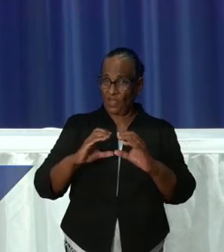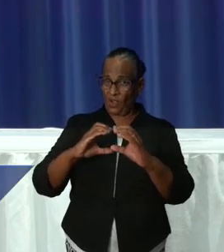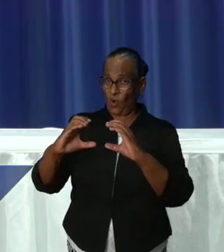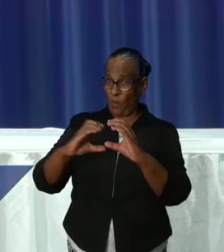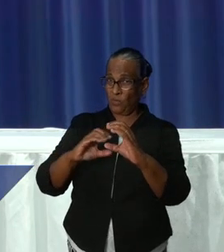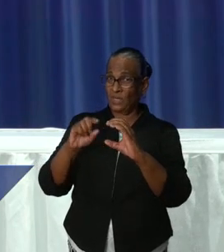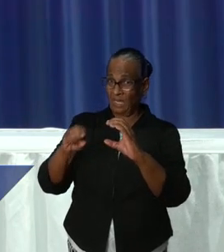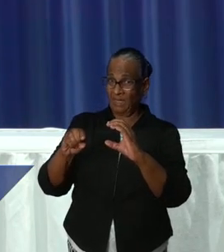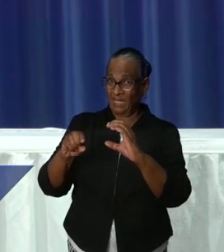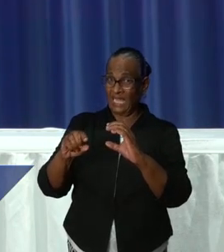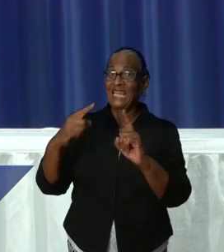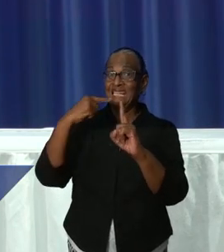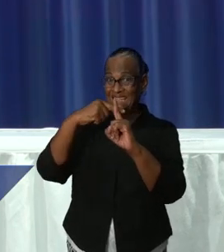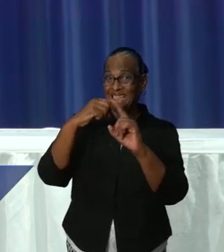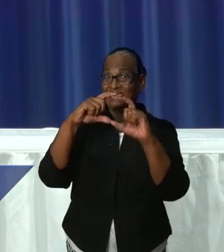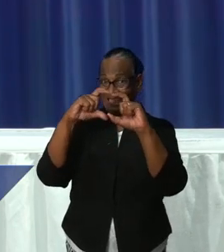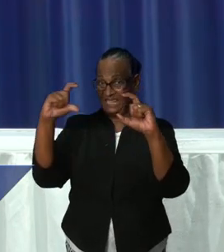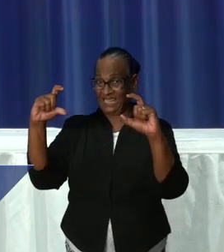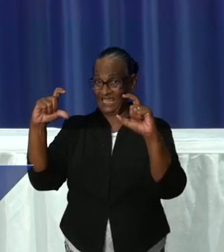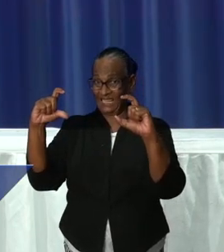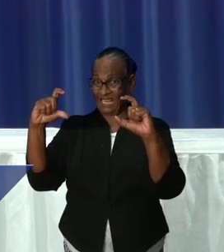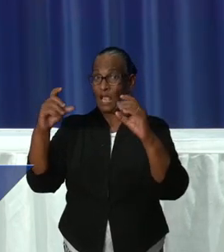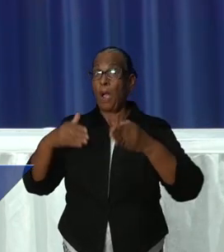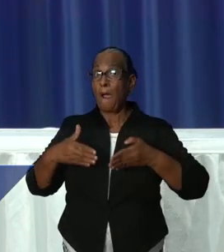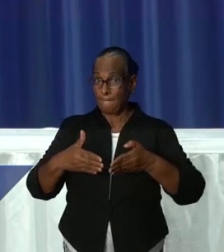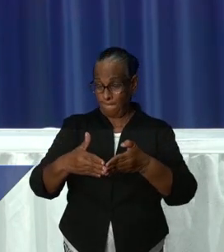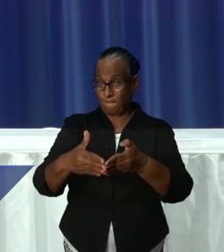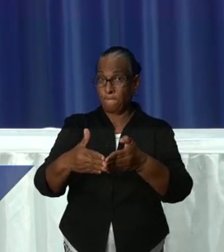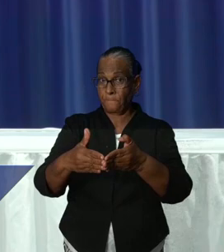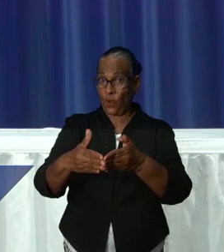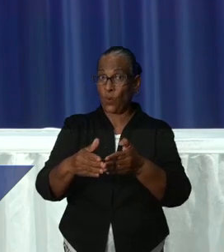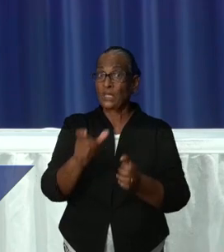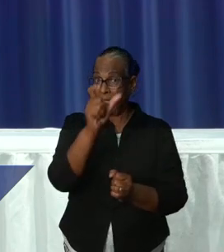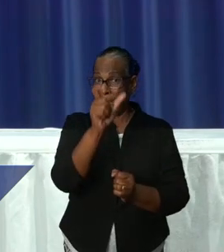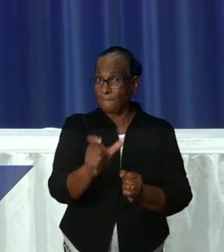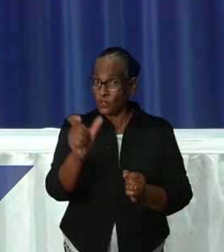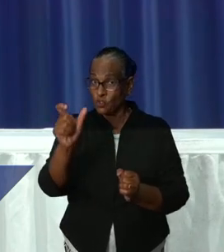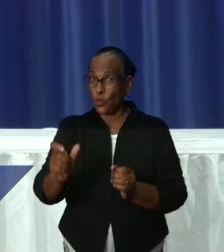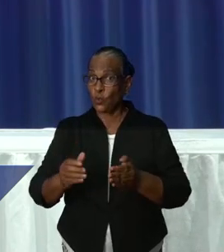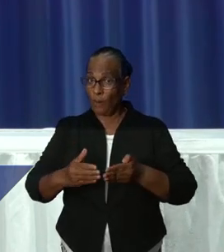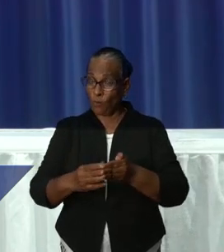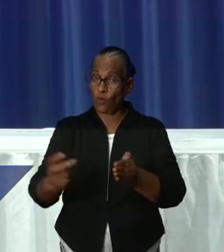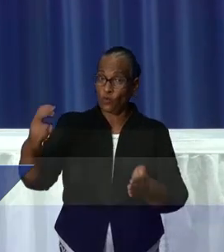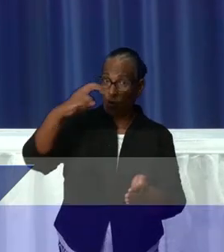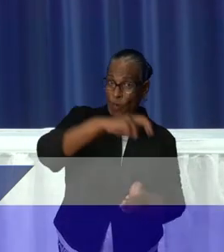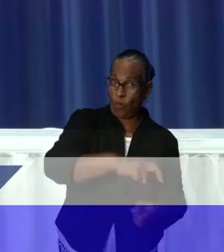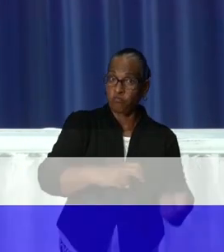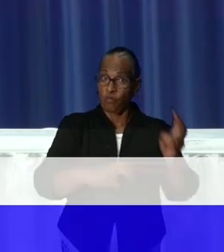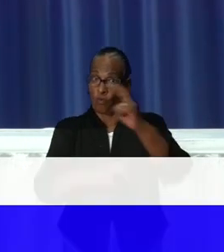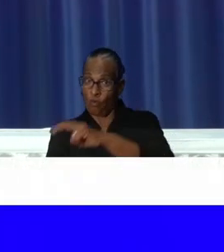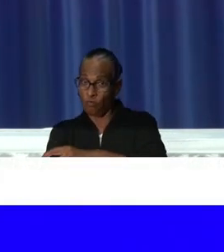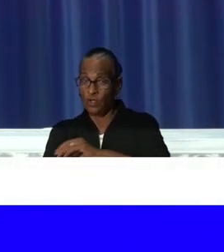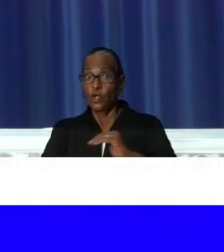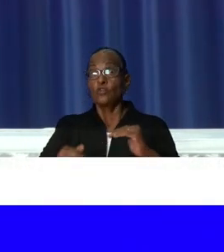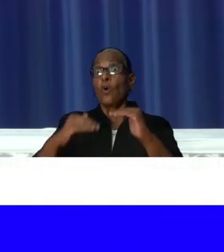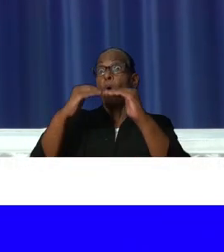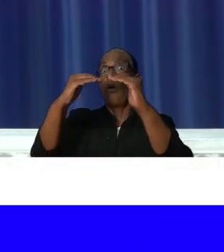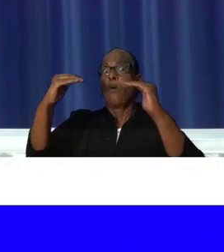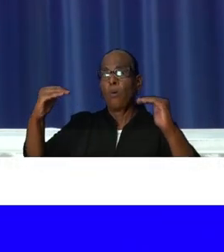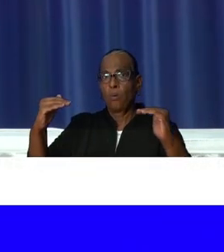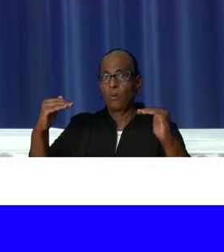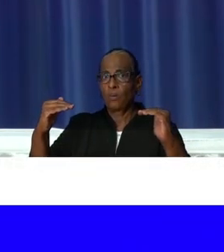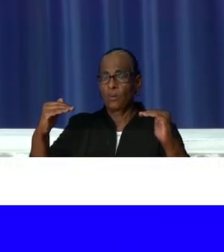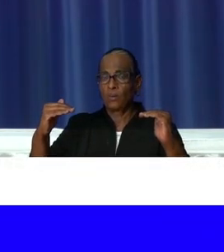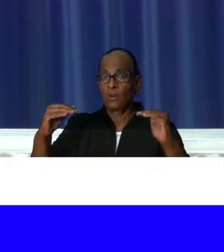tussen taxihouders, boothouders en de mensen die over willen steken is op een dusdanig hoog niveau dat